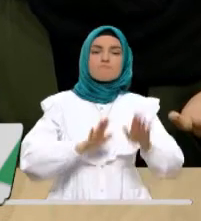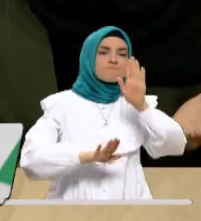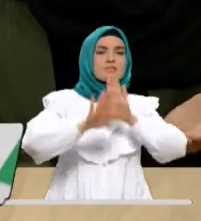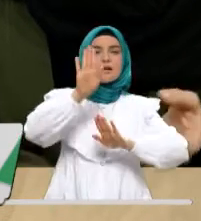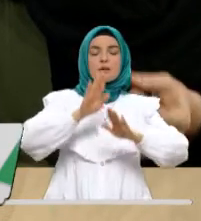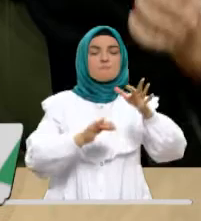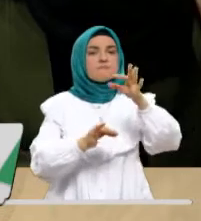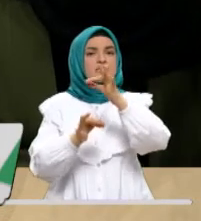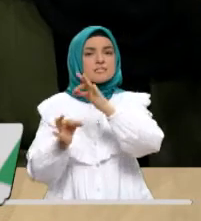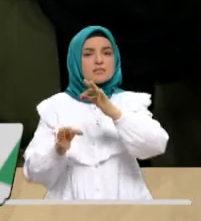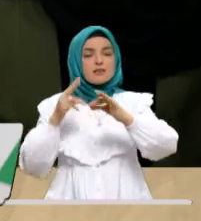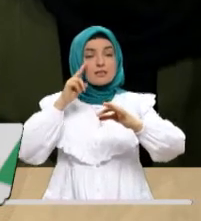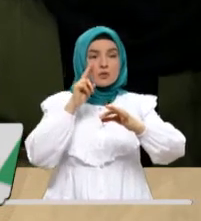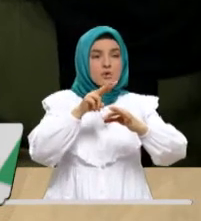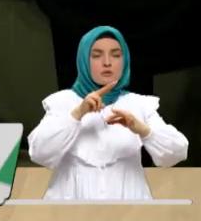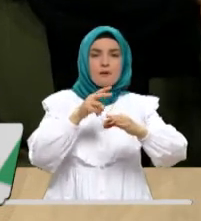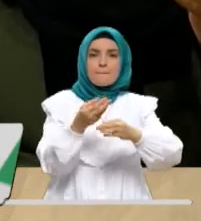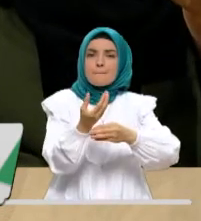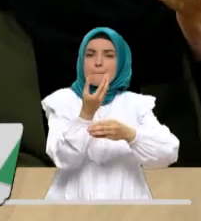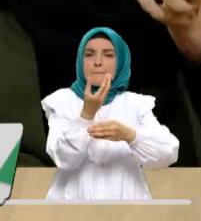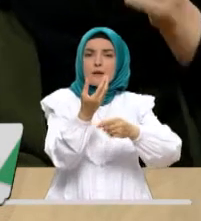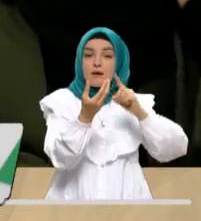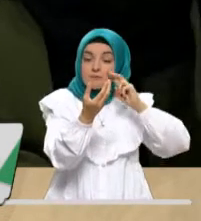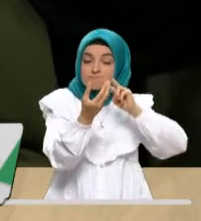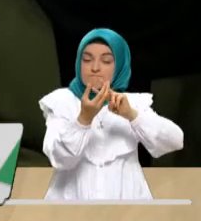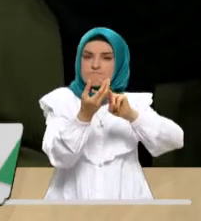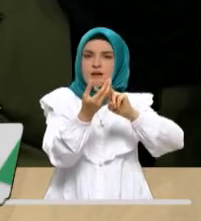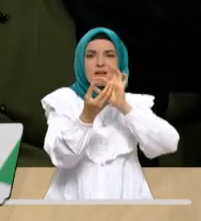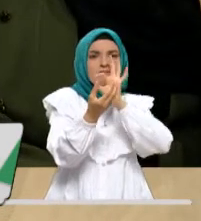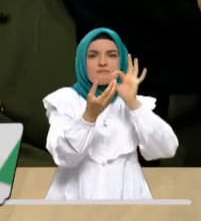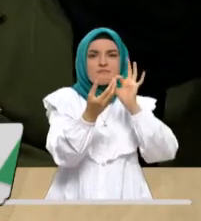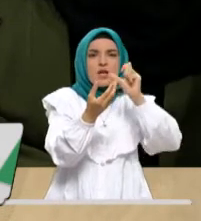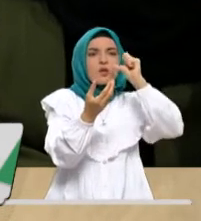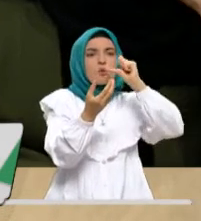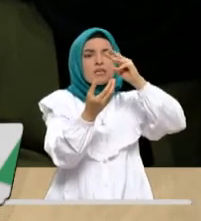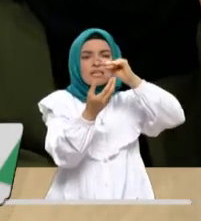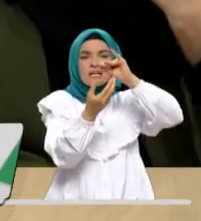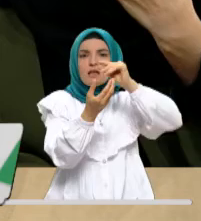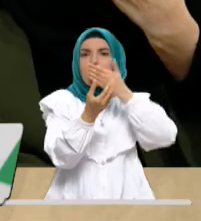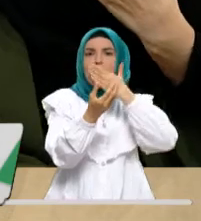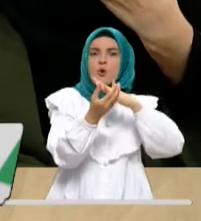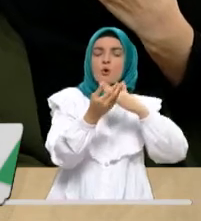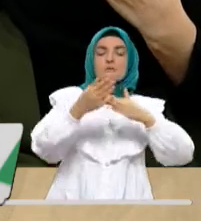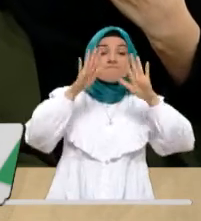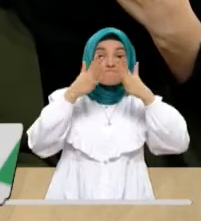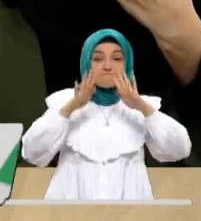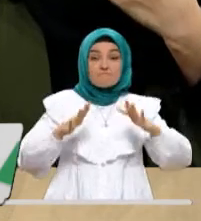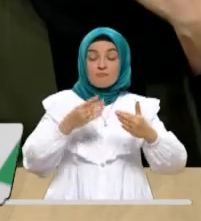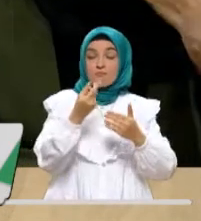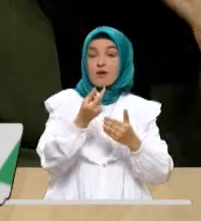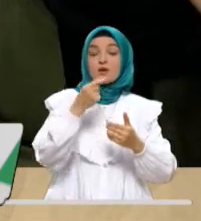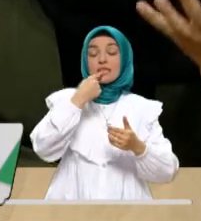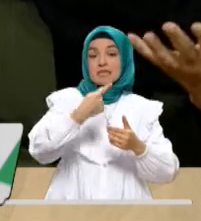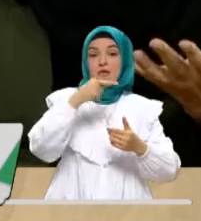insanlara empoze ettiği, hani bardakta bakın hiç su lekesi yok, evet. pırıl pırıl parlıyor filan, insanların algılarında bunlar yerleşti